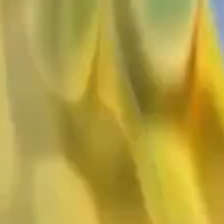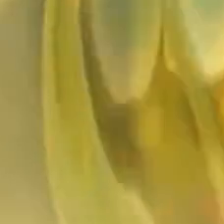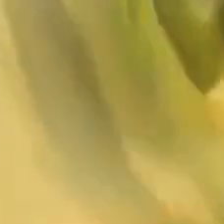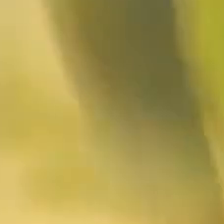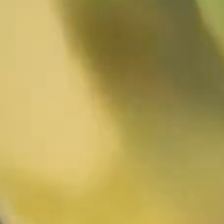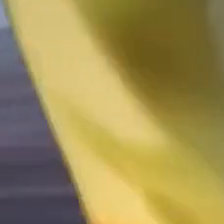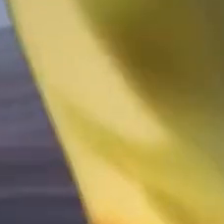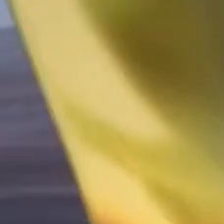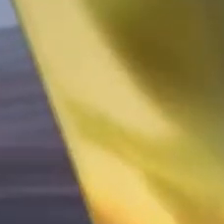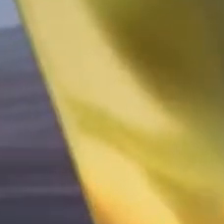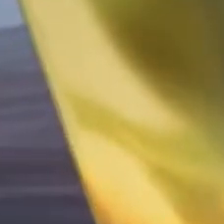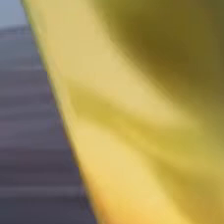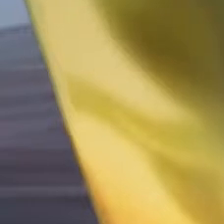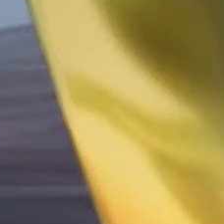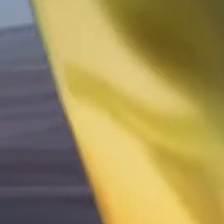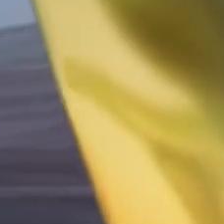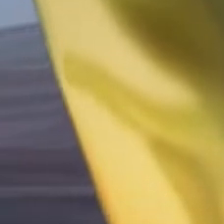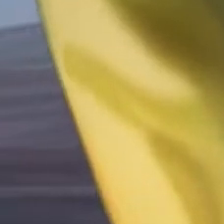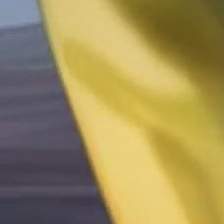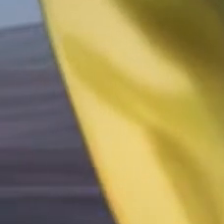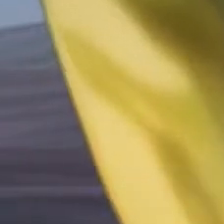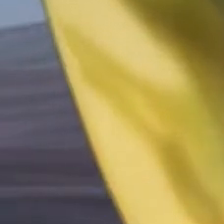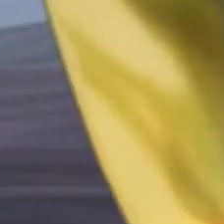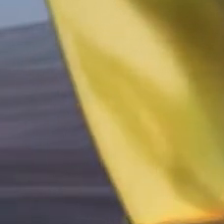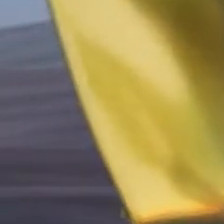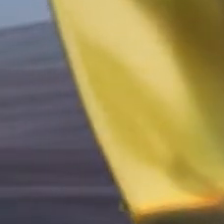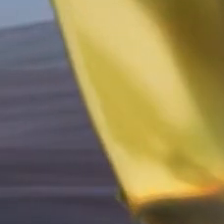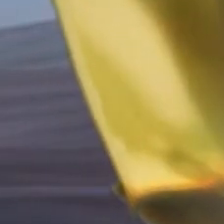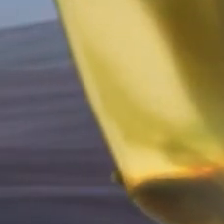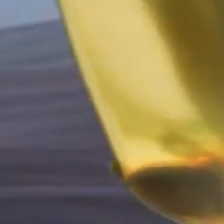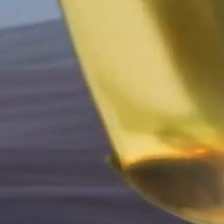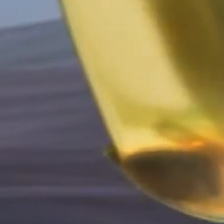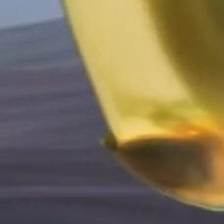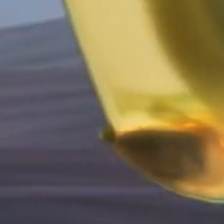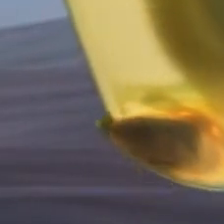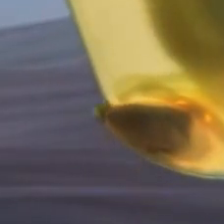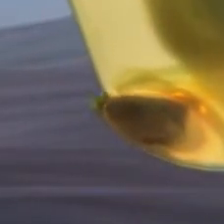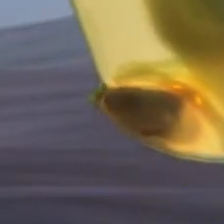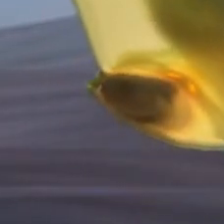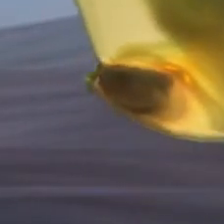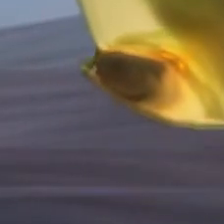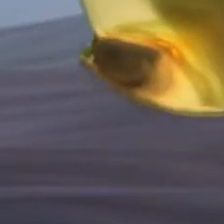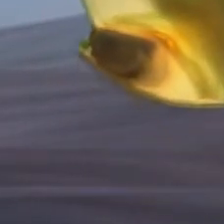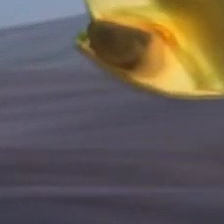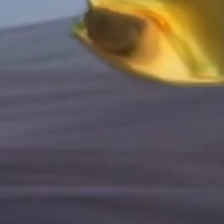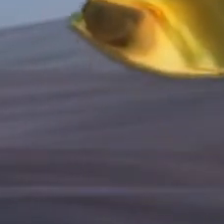الموقف الأربعاء 8:30 مساء على السعودية.